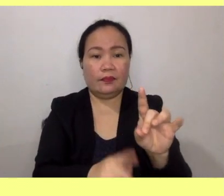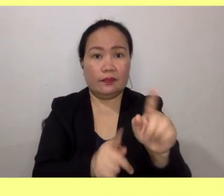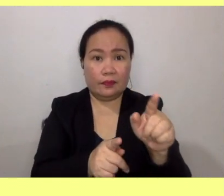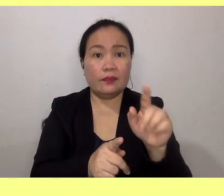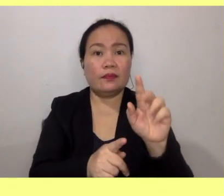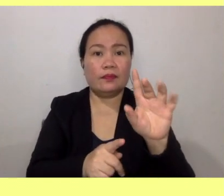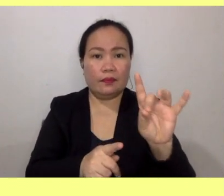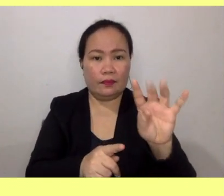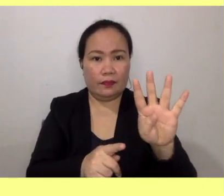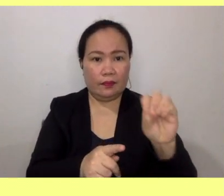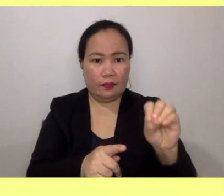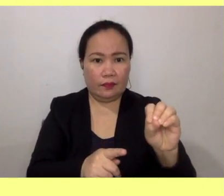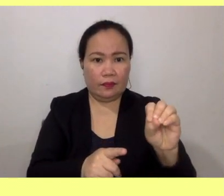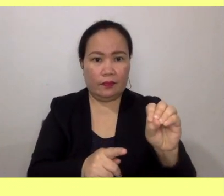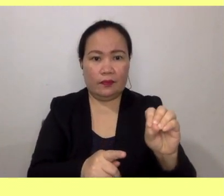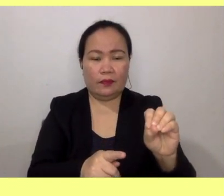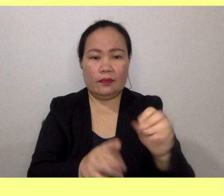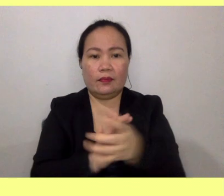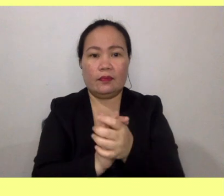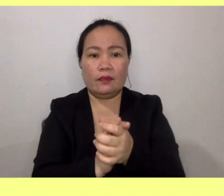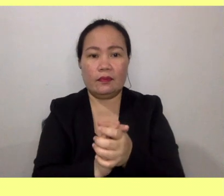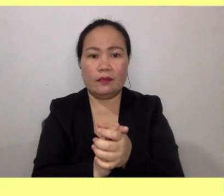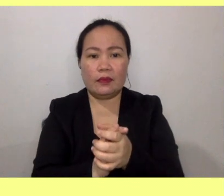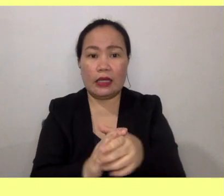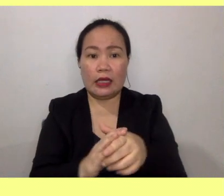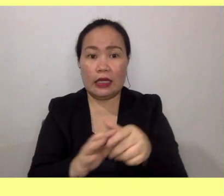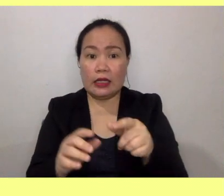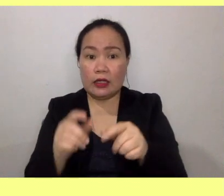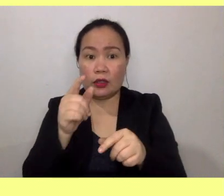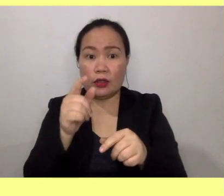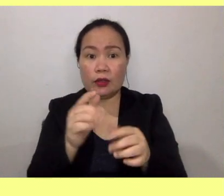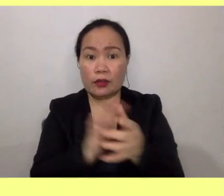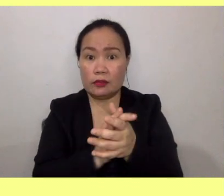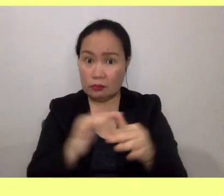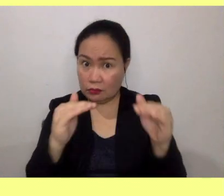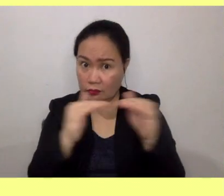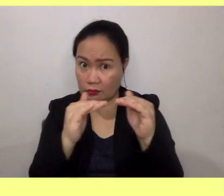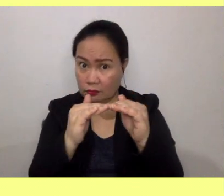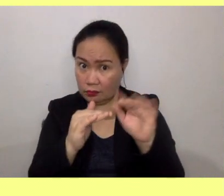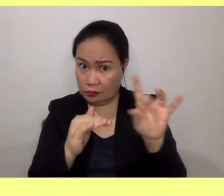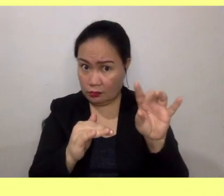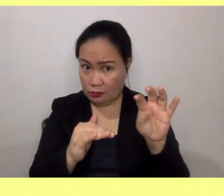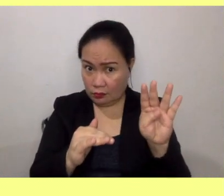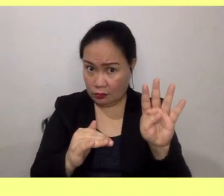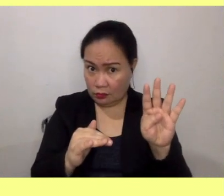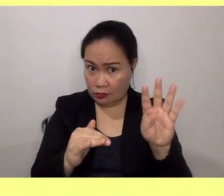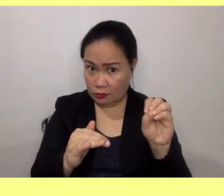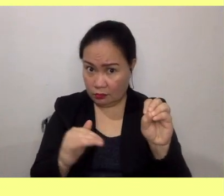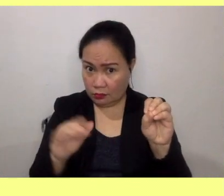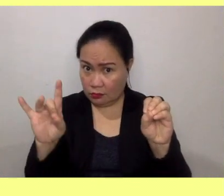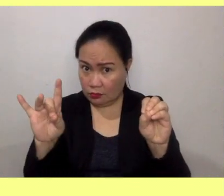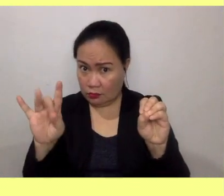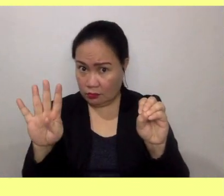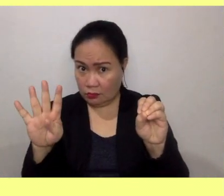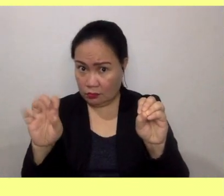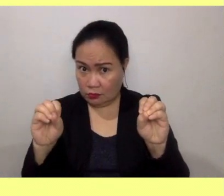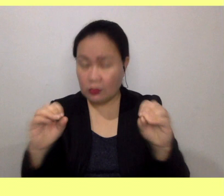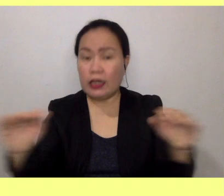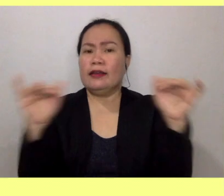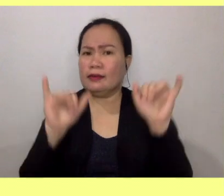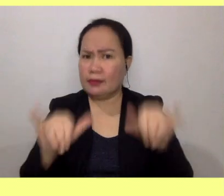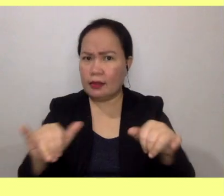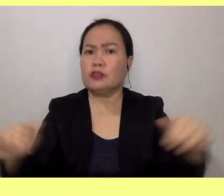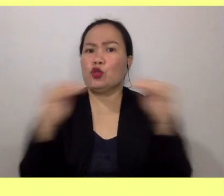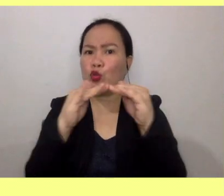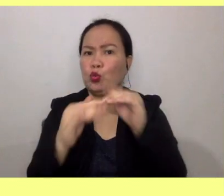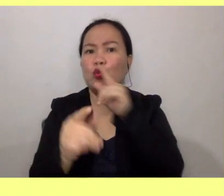So, 30 times 28, that is 840. So, is 840 greater than or equal